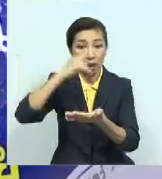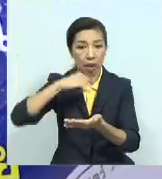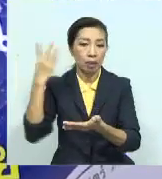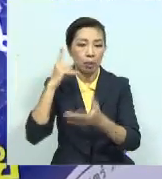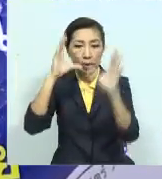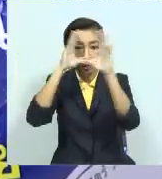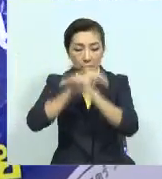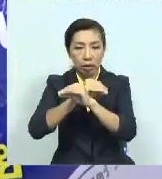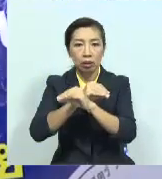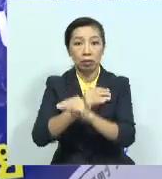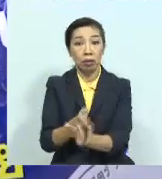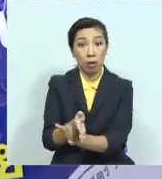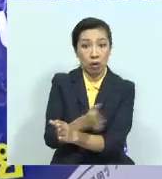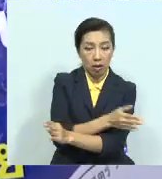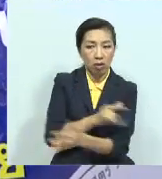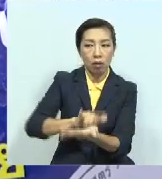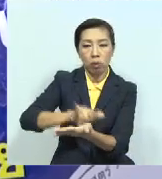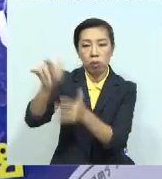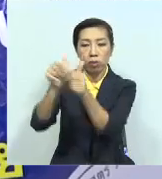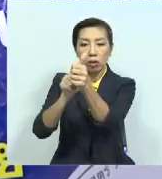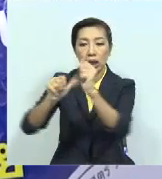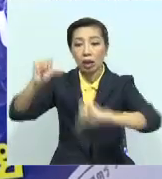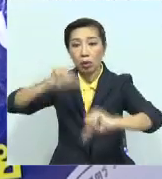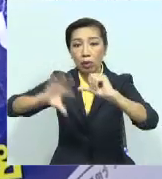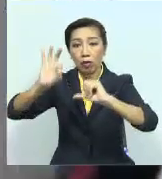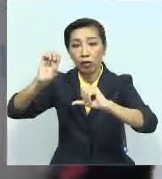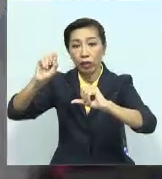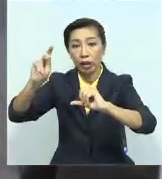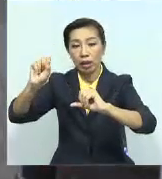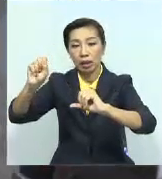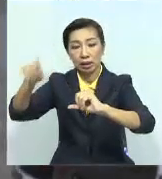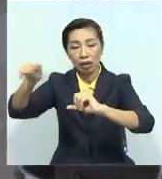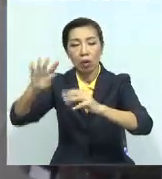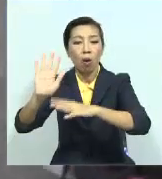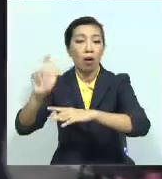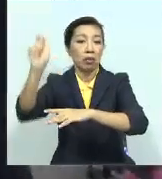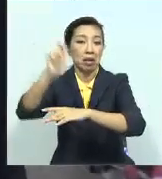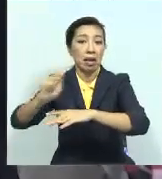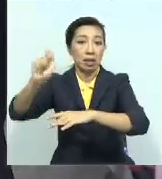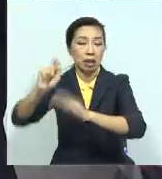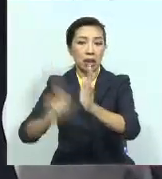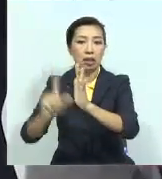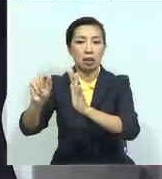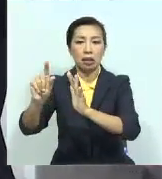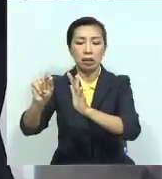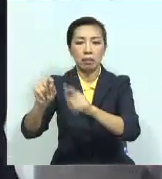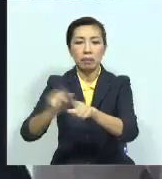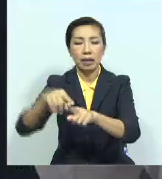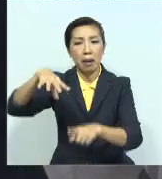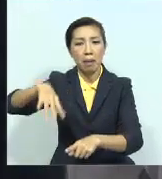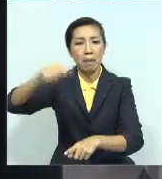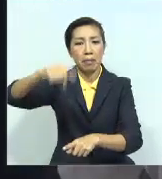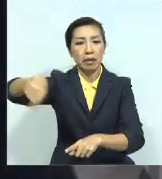ำวันนี้หลังจากเข้าร่วมการแข่งขันฟิสิกส์โอลิมปิกระดับทวีปเอเชียครั้งที่20ที่เมืองเอดิเลดเ